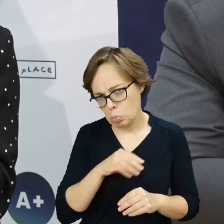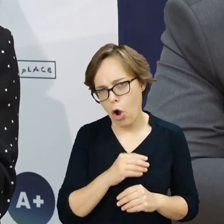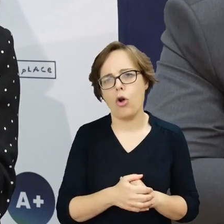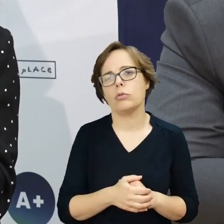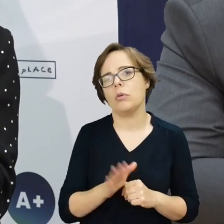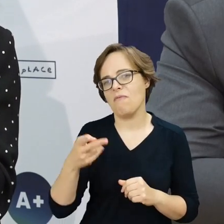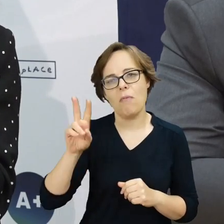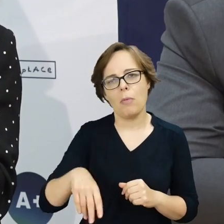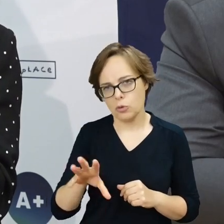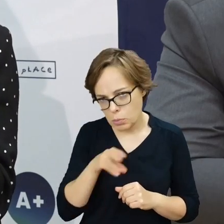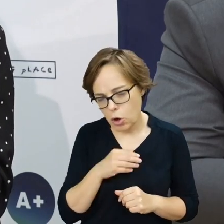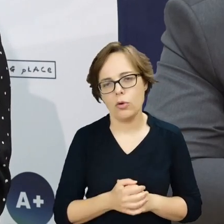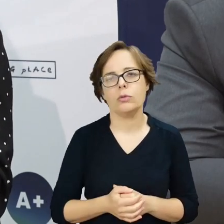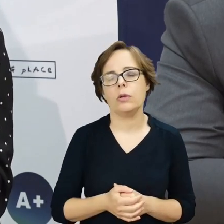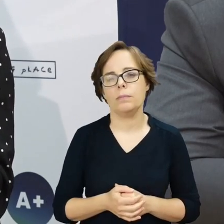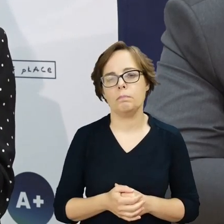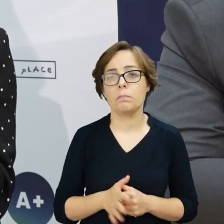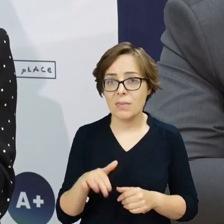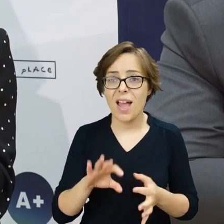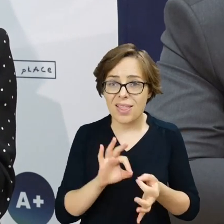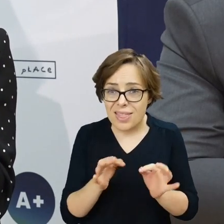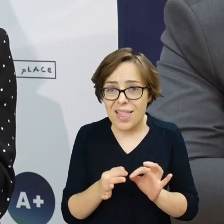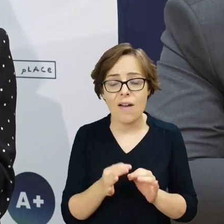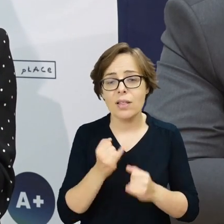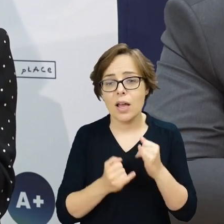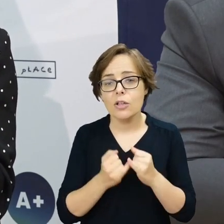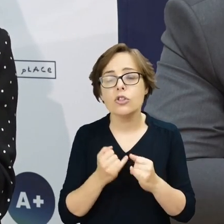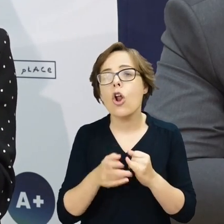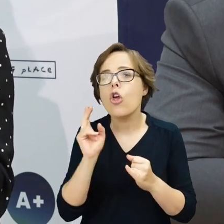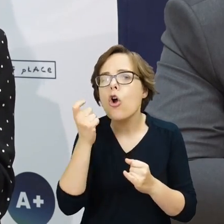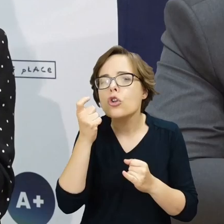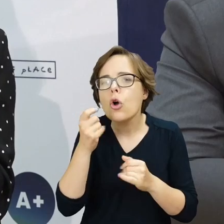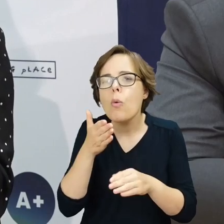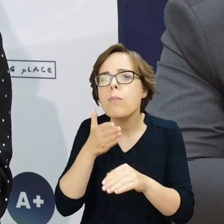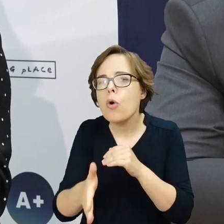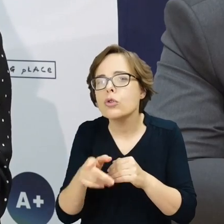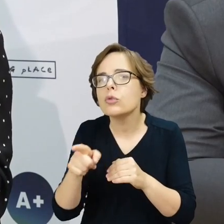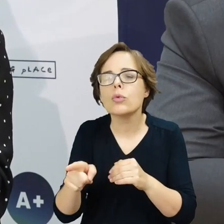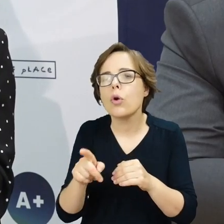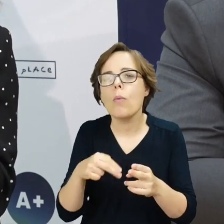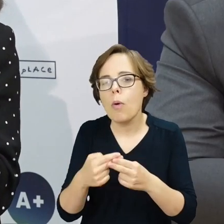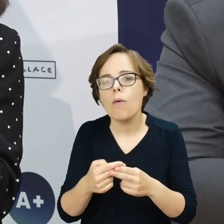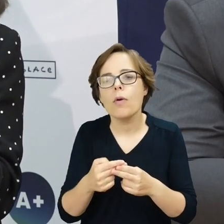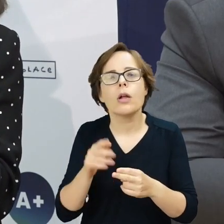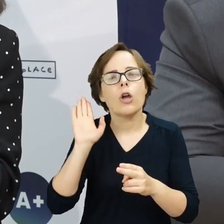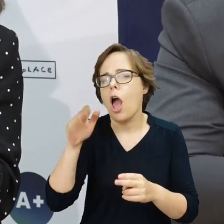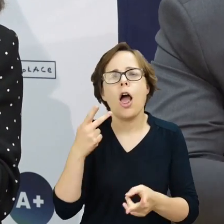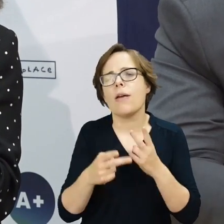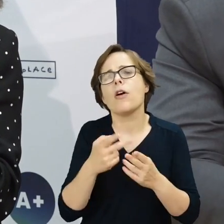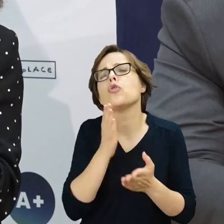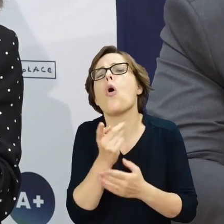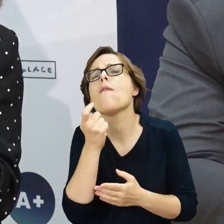dwumiesięczny. Nawet jeżeli ktoś tam przez chwilę dłużej nie odpowiedział, to waży się to, że to było tylko chwilę dłużej. No